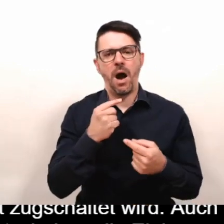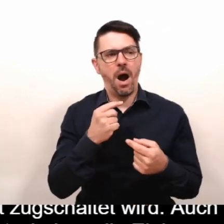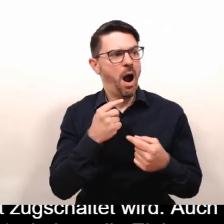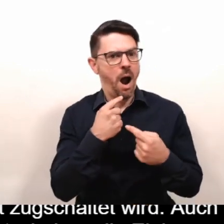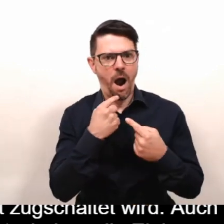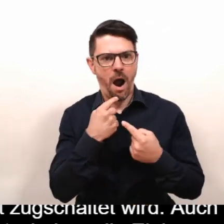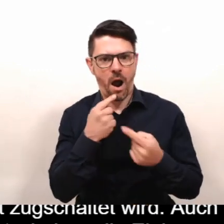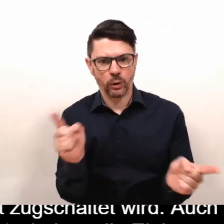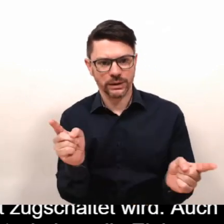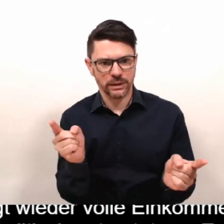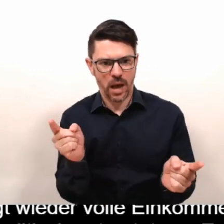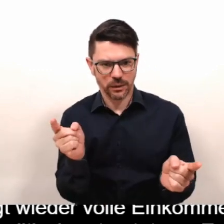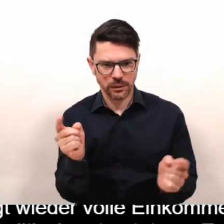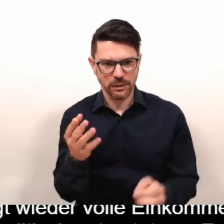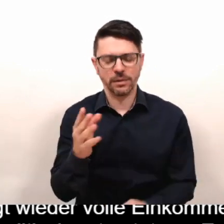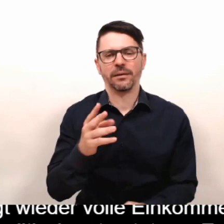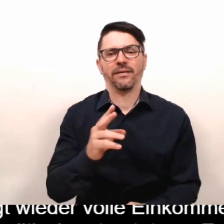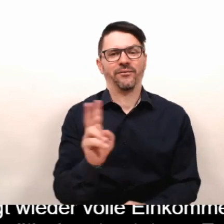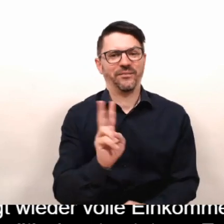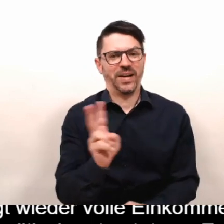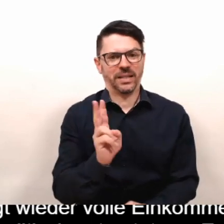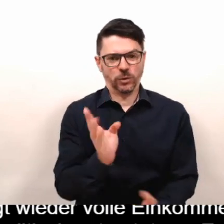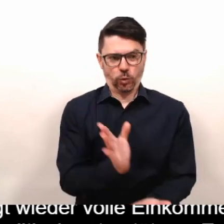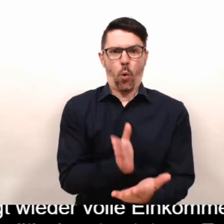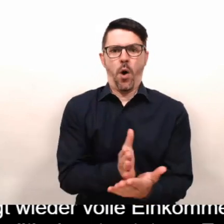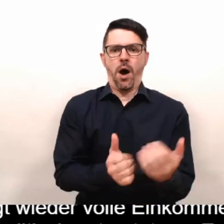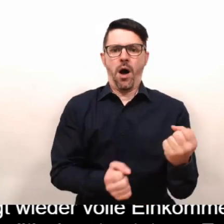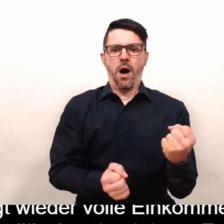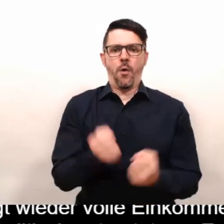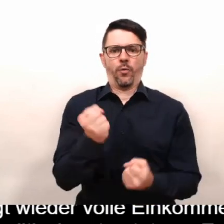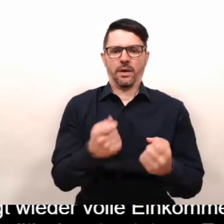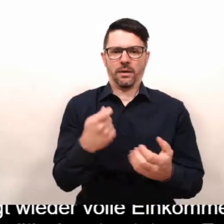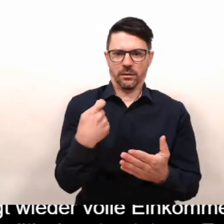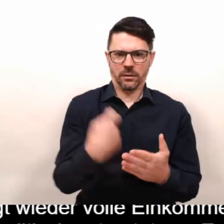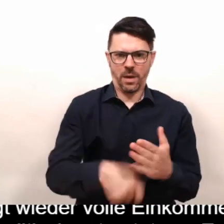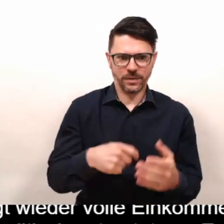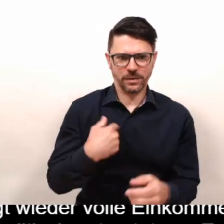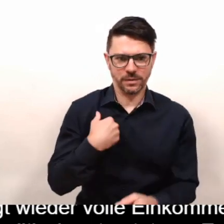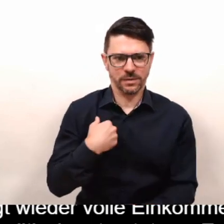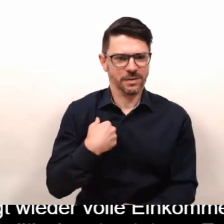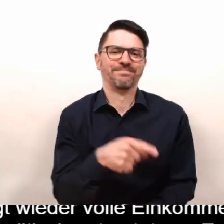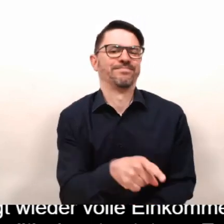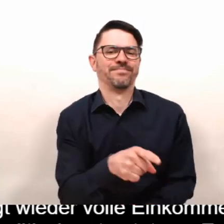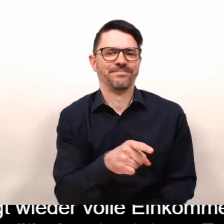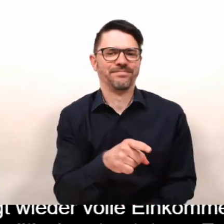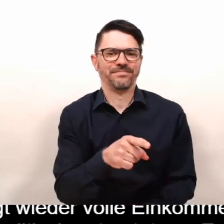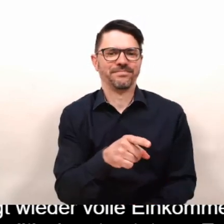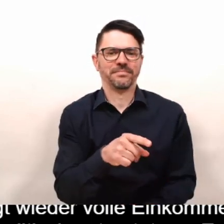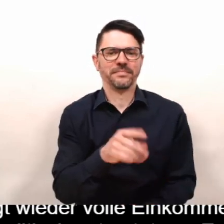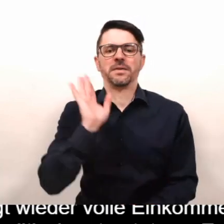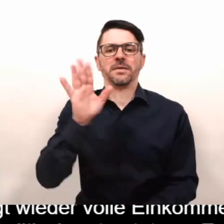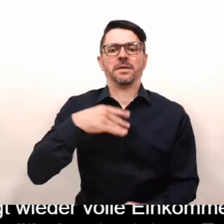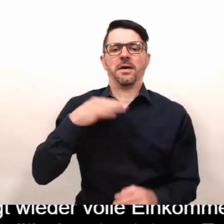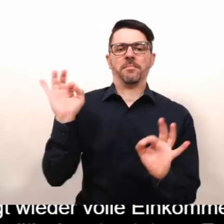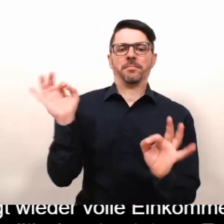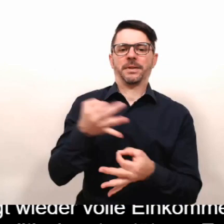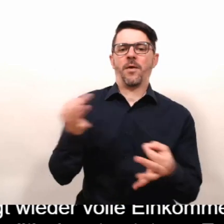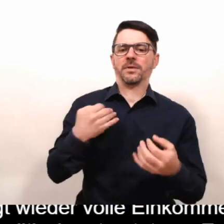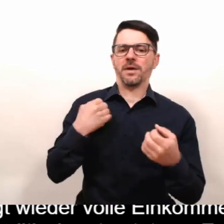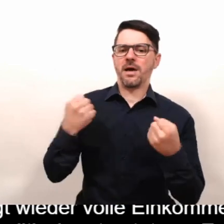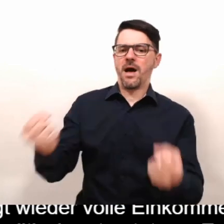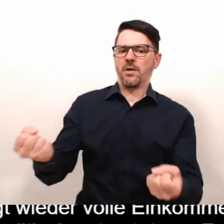vorher nicht getan hätte oder erst in einem halben Jahr oder in einem Jahr getan hätte. Und genau darum geht es jetzt auch der Autobranche, es unserer